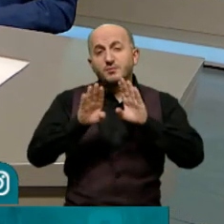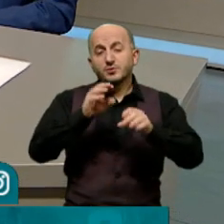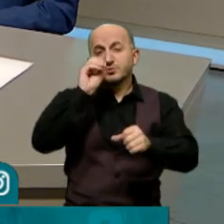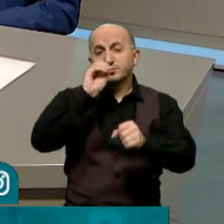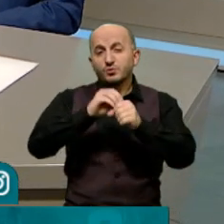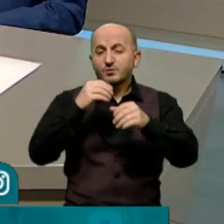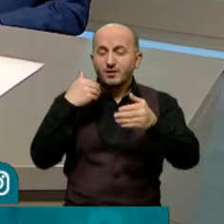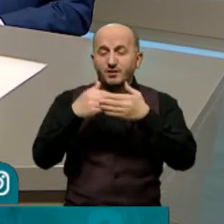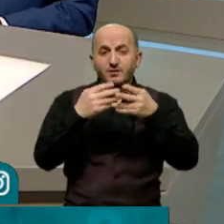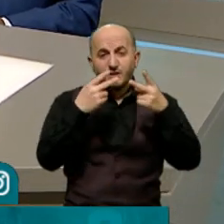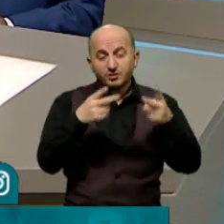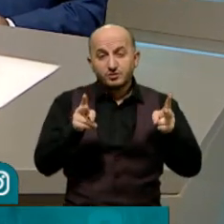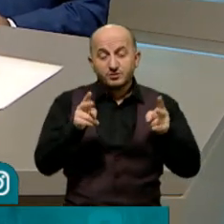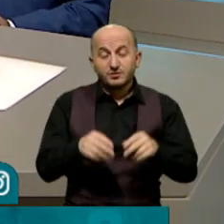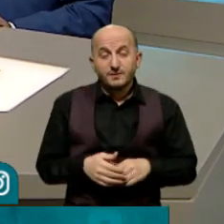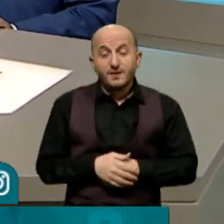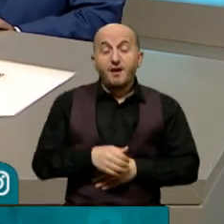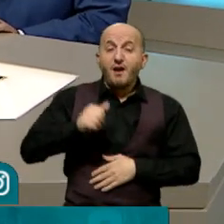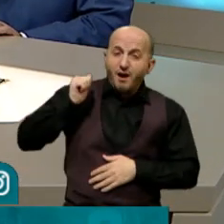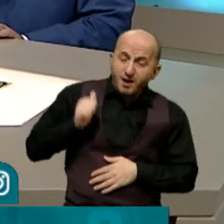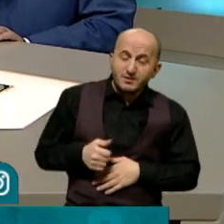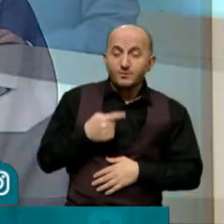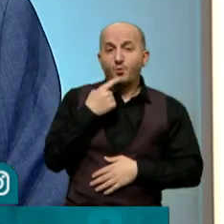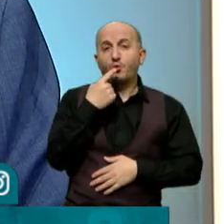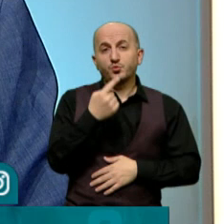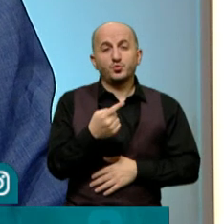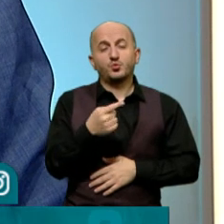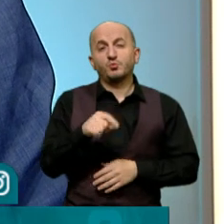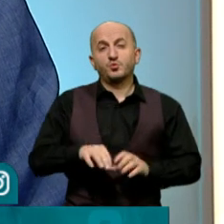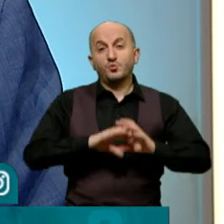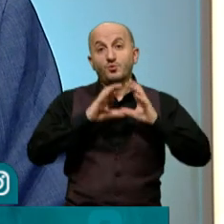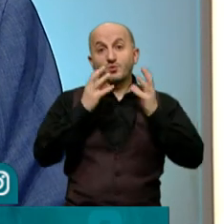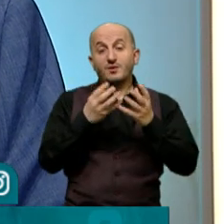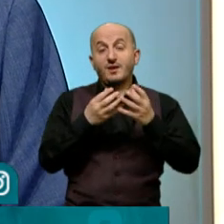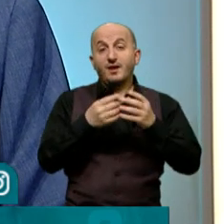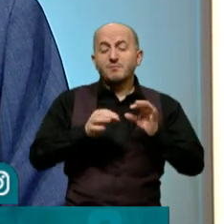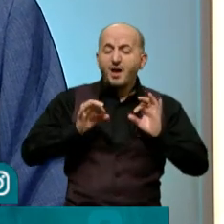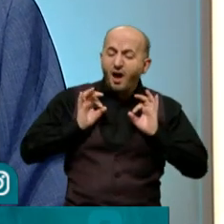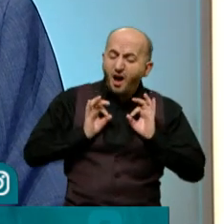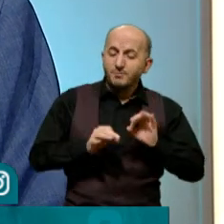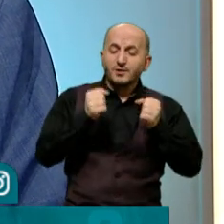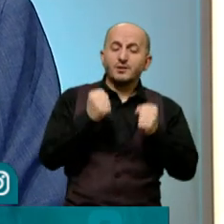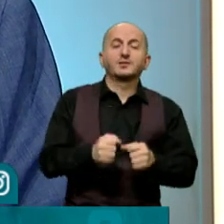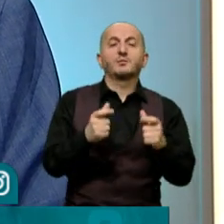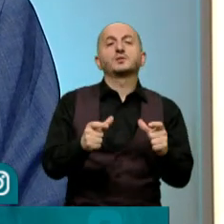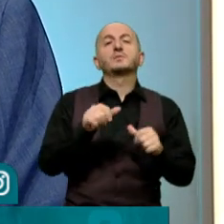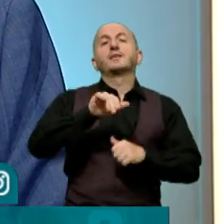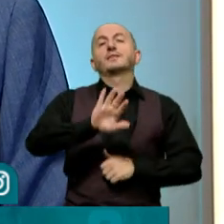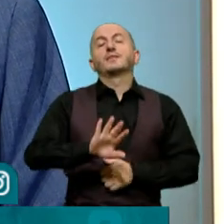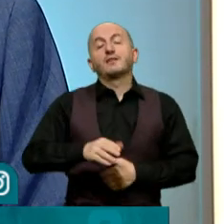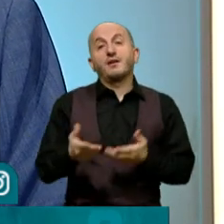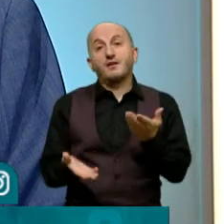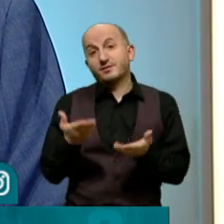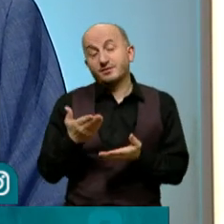açıktır. Hani Furkan Bey her zaman konuşuyoruz. Yani bu dünya bizim sürekli kalacağımız bir yer değil.